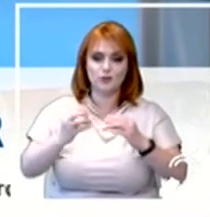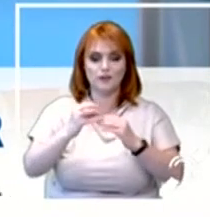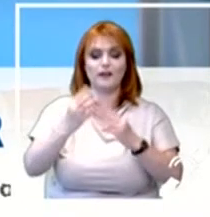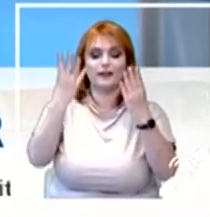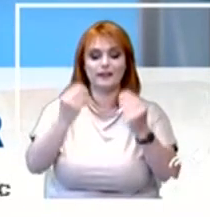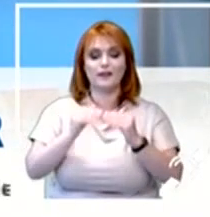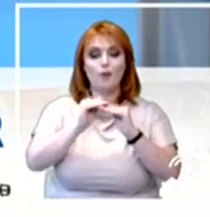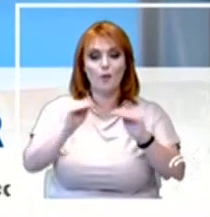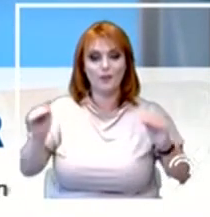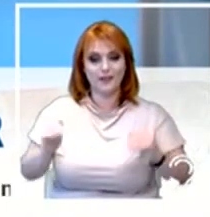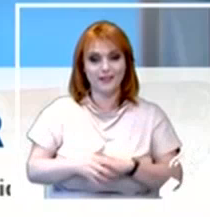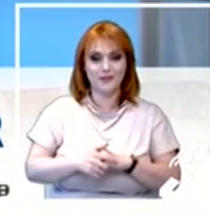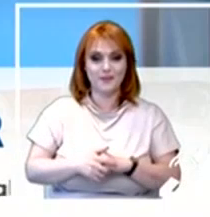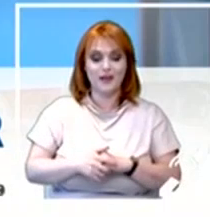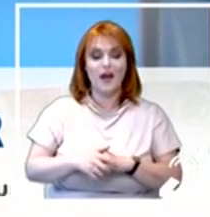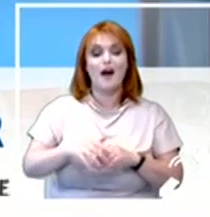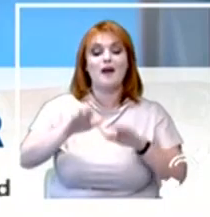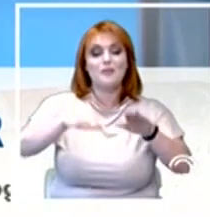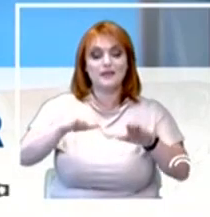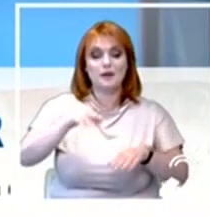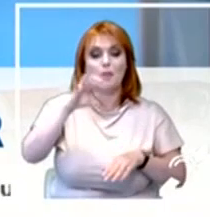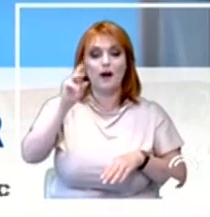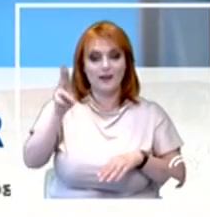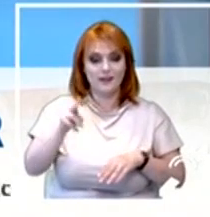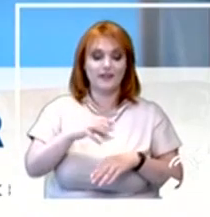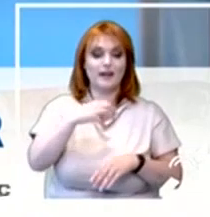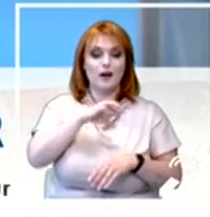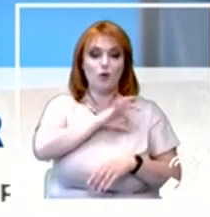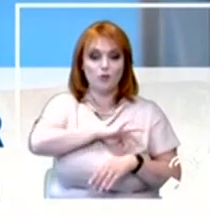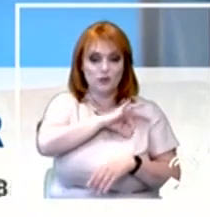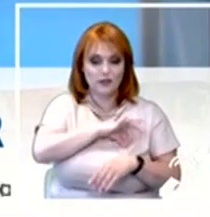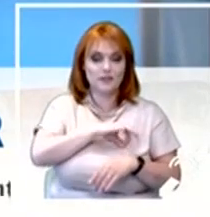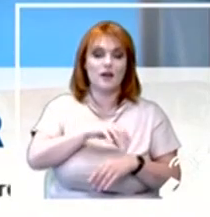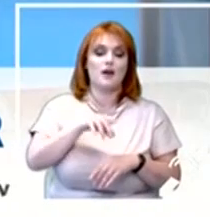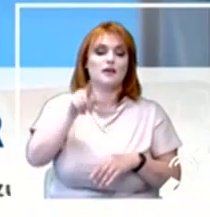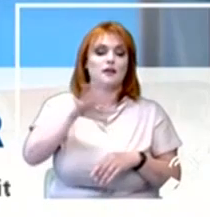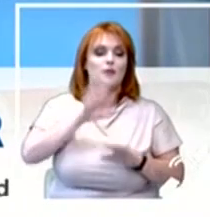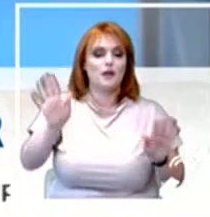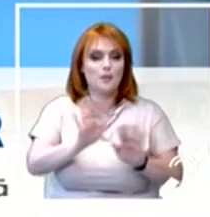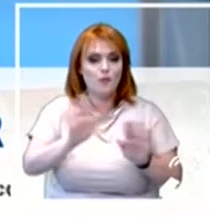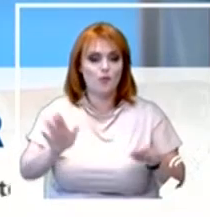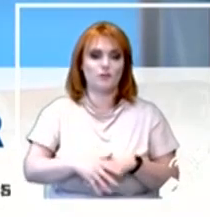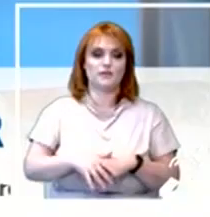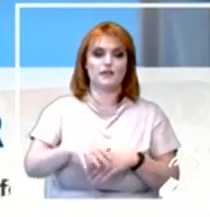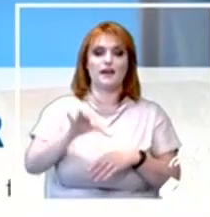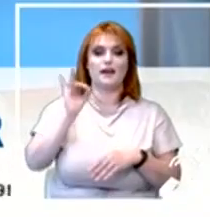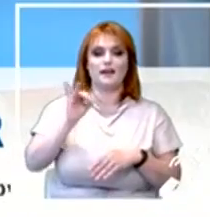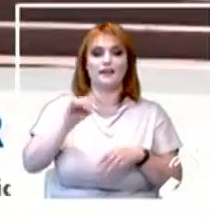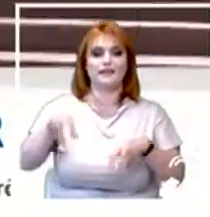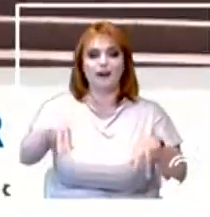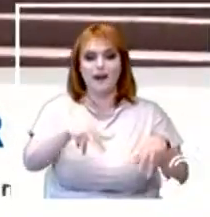Morilor, picii au avut parte de muzică, activități cu animatori și personaje din desene animate, dar și multă înghețată.